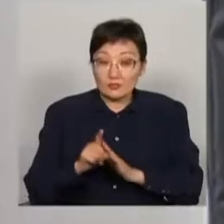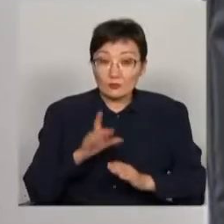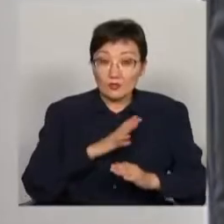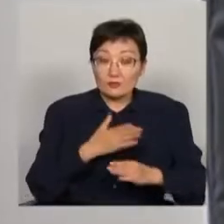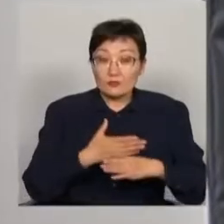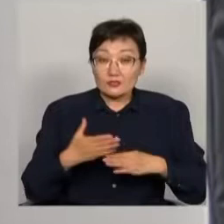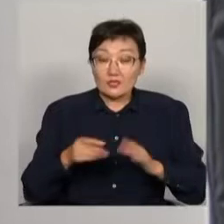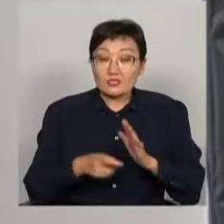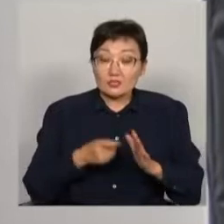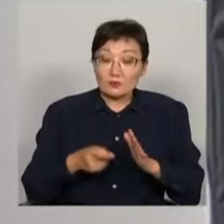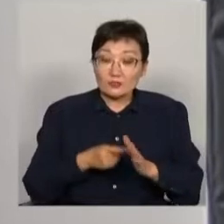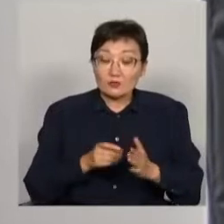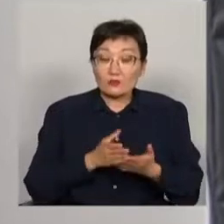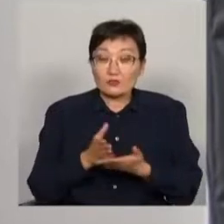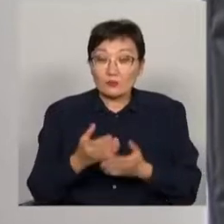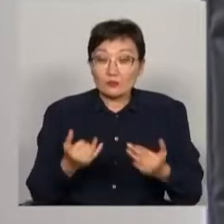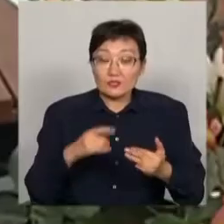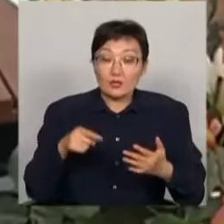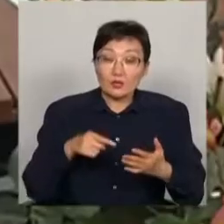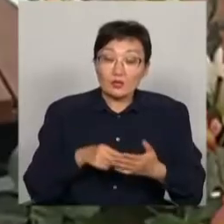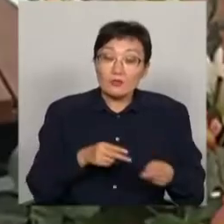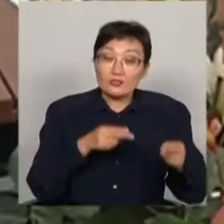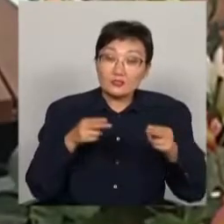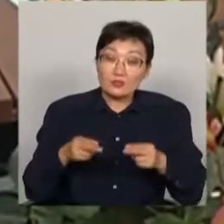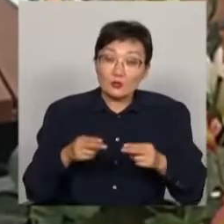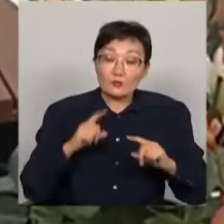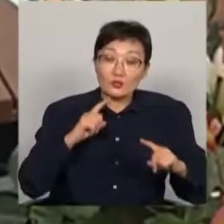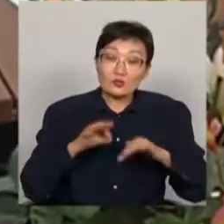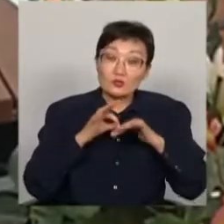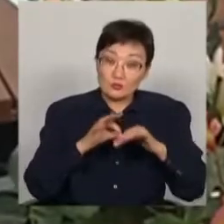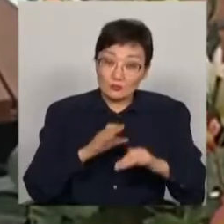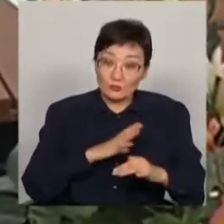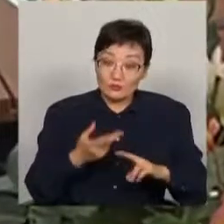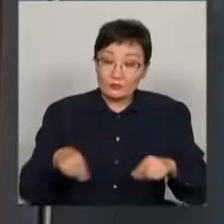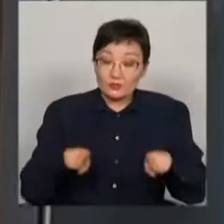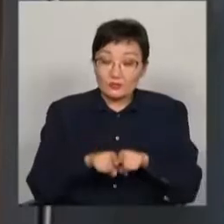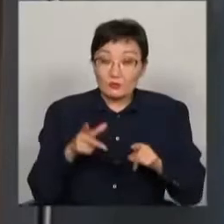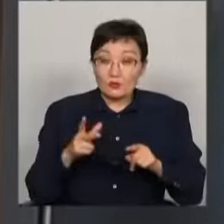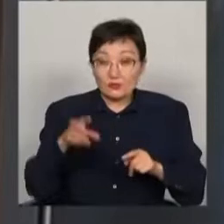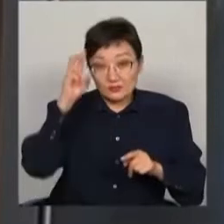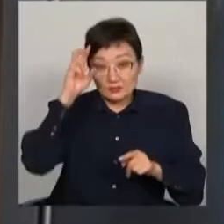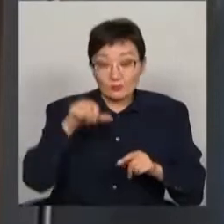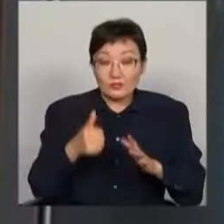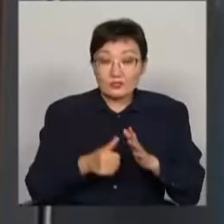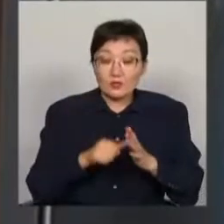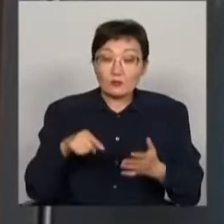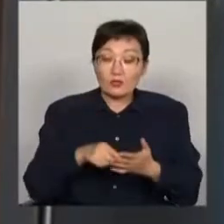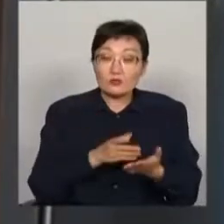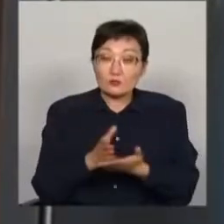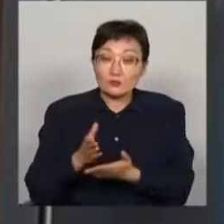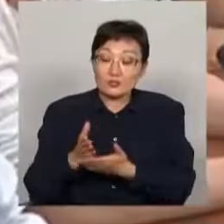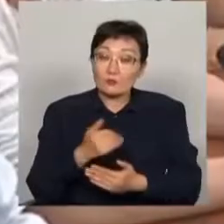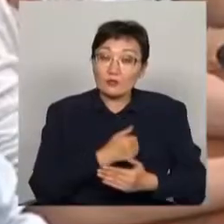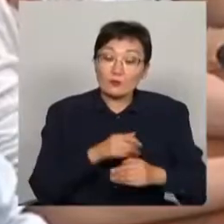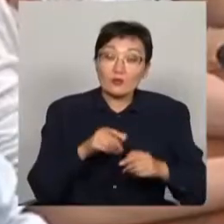одан кейін Қарағандыға соғып, бүгін қаламызға табан тіреп дөңгелек үстел өткізді. Осылайша үш мемлекеттің 16 қаласын аралауға